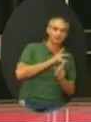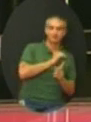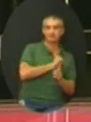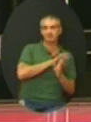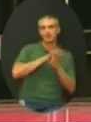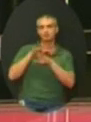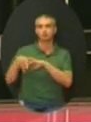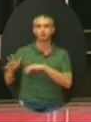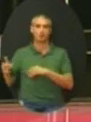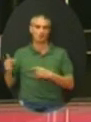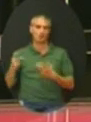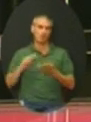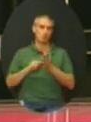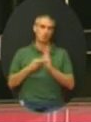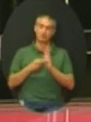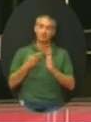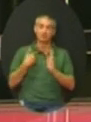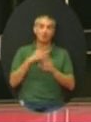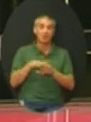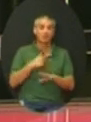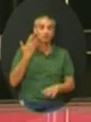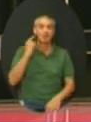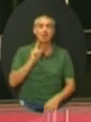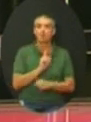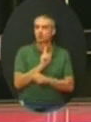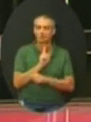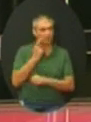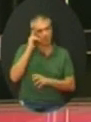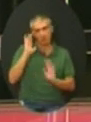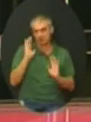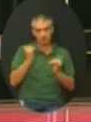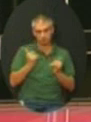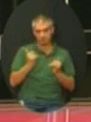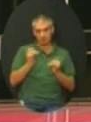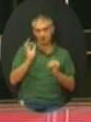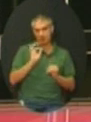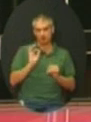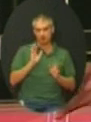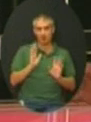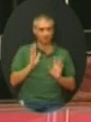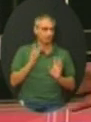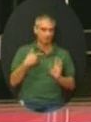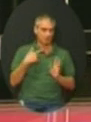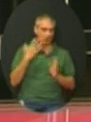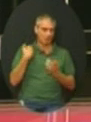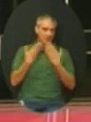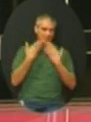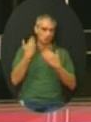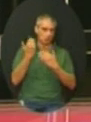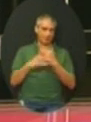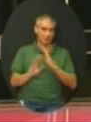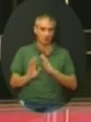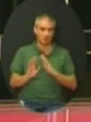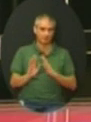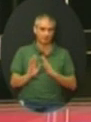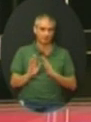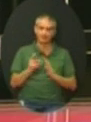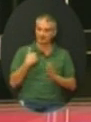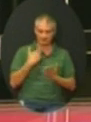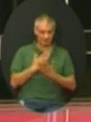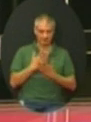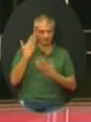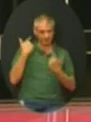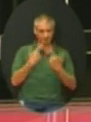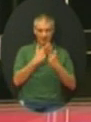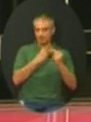יש לי הרגשה שהיו תקופות, אני לא יודע עכשיו אם זה כך בדיוק, כי אני לא הייתי בדיונים האחרונים, ואני כבר מאז